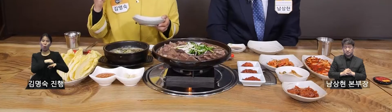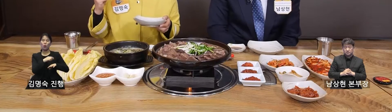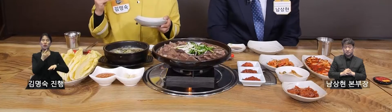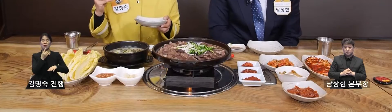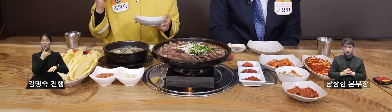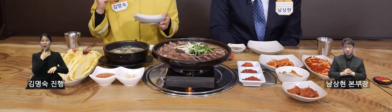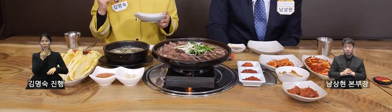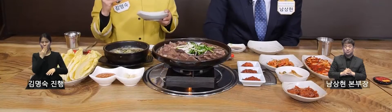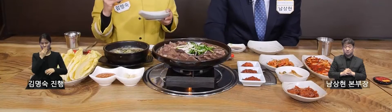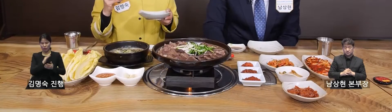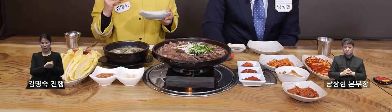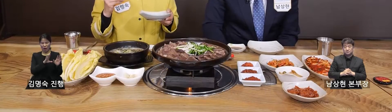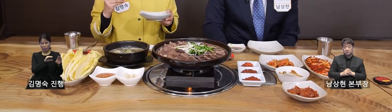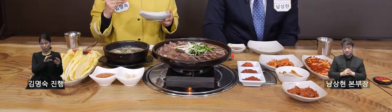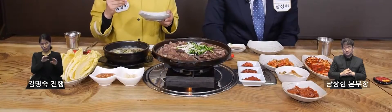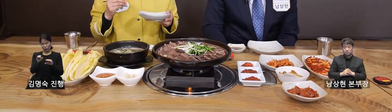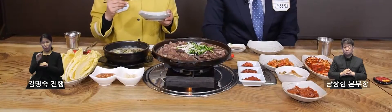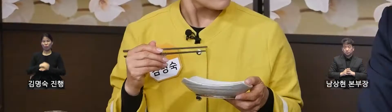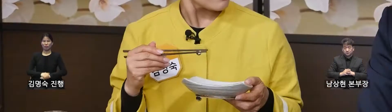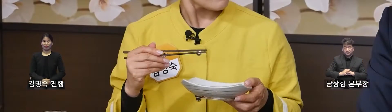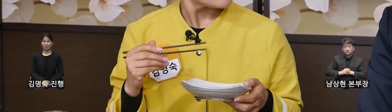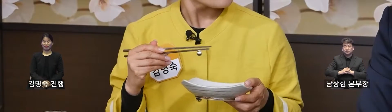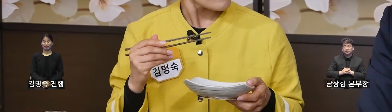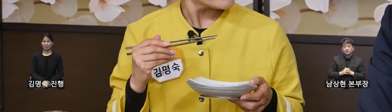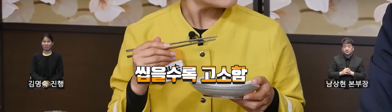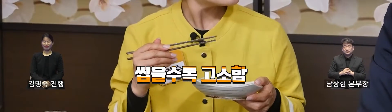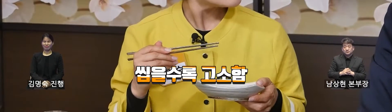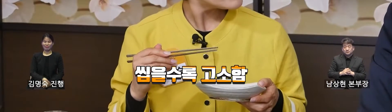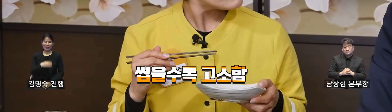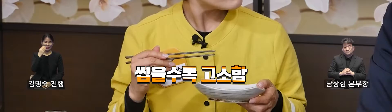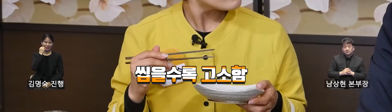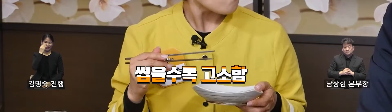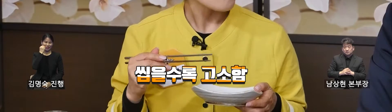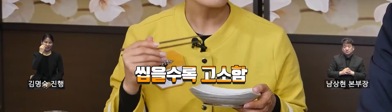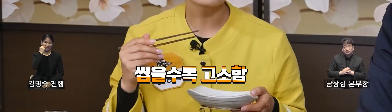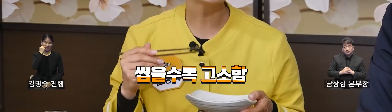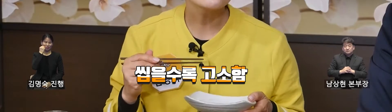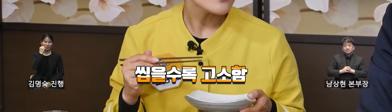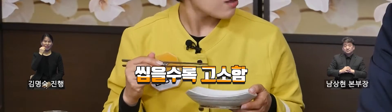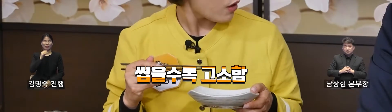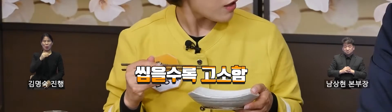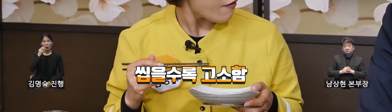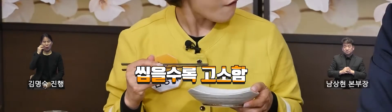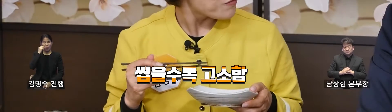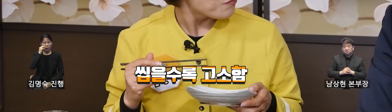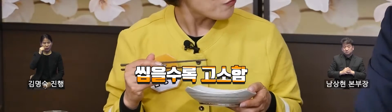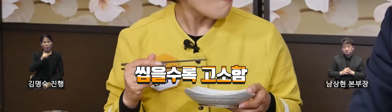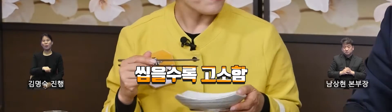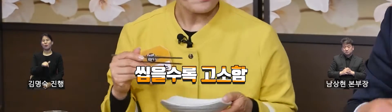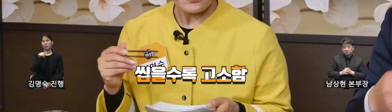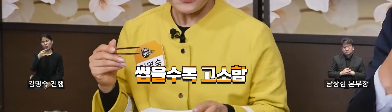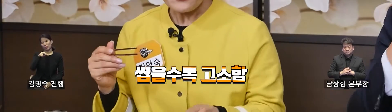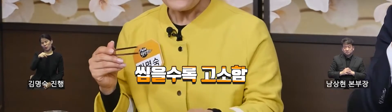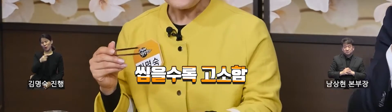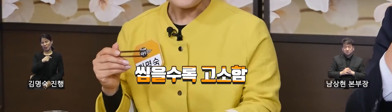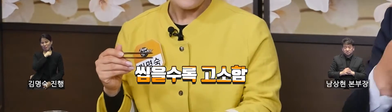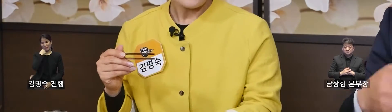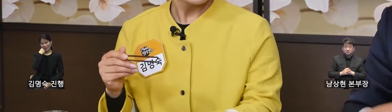더 부드러워요. 부드러우면서 되게 씹으면 씹을수록 고소하다고 할까요?